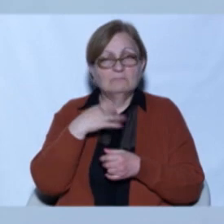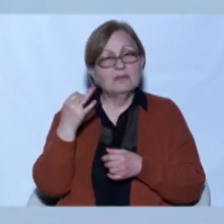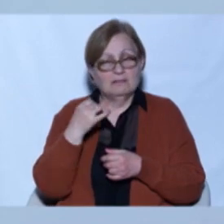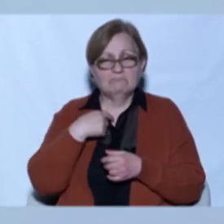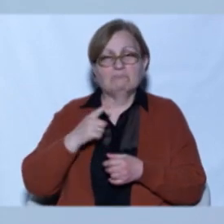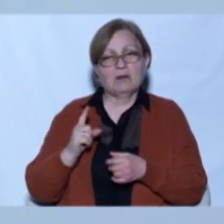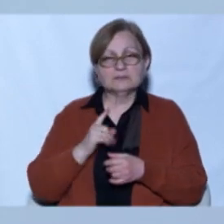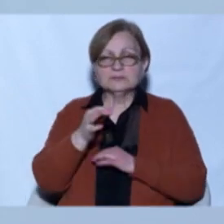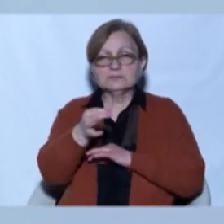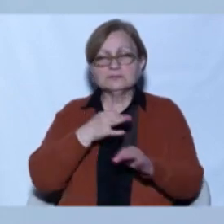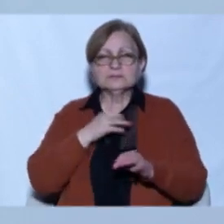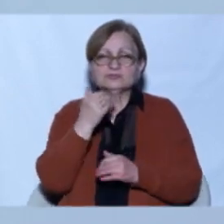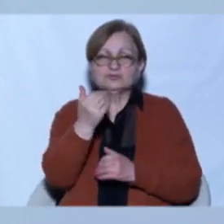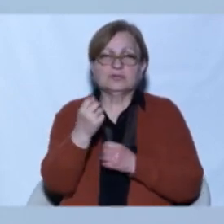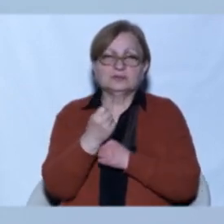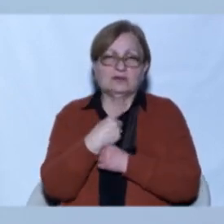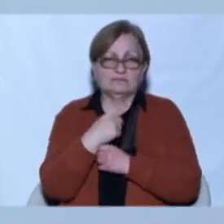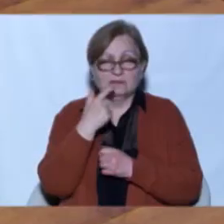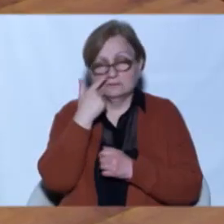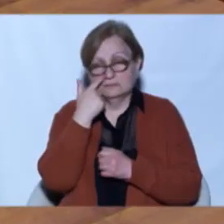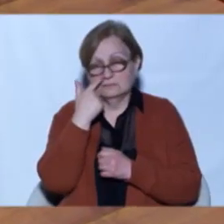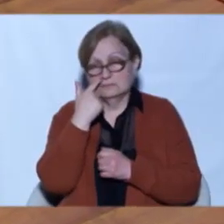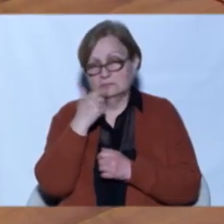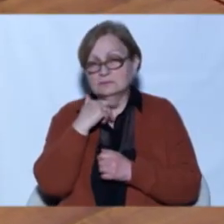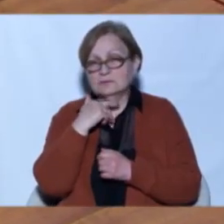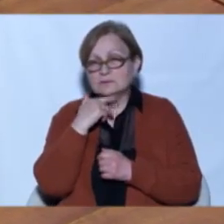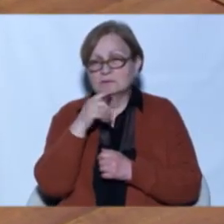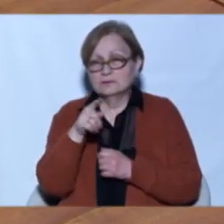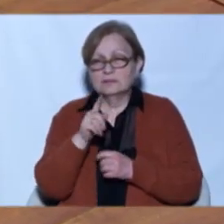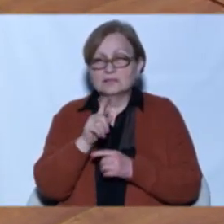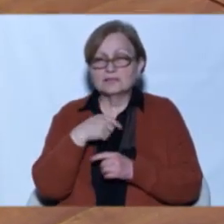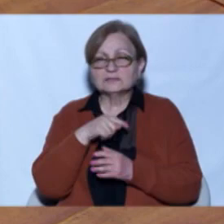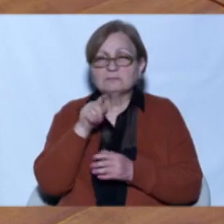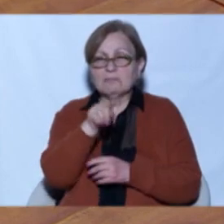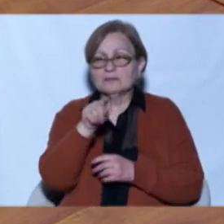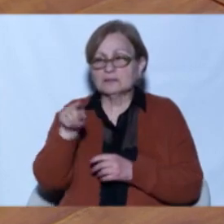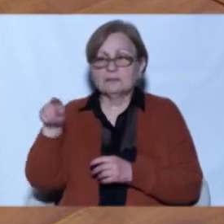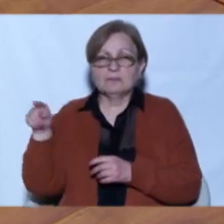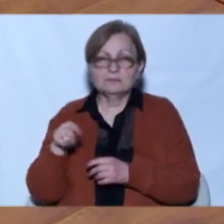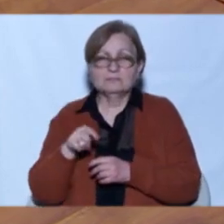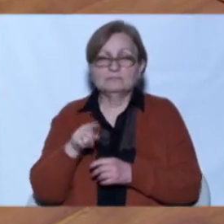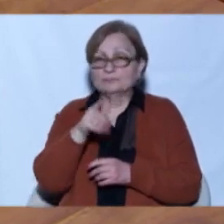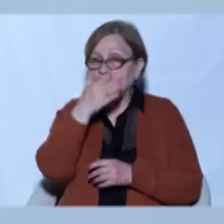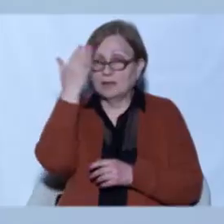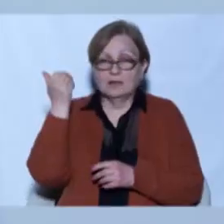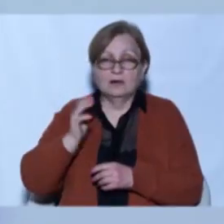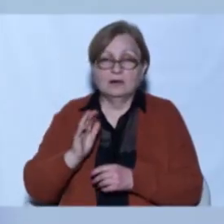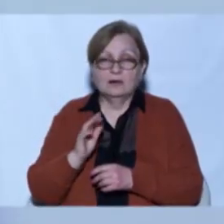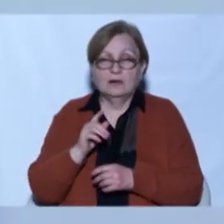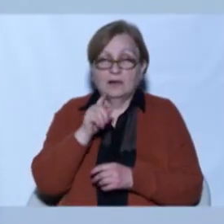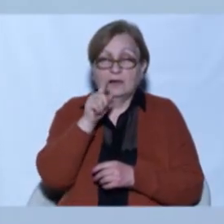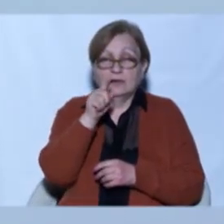დაველოდები შენს დავალებას. ყურადღება მიაქციე მითითებებს და რაც მთავარი არ დაგავიწყდეს რომ როდესაც